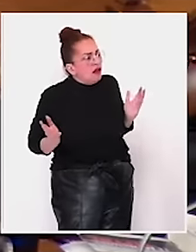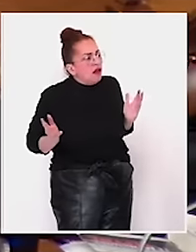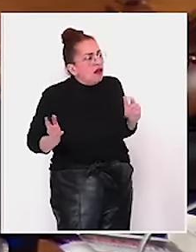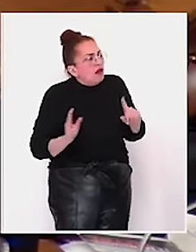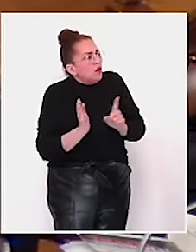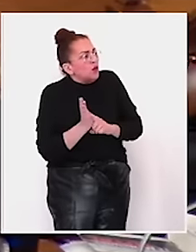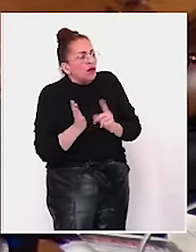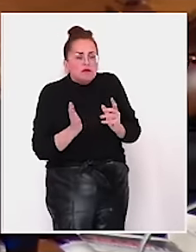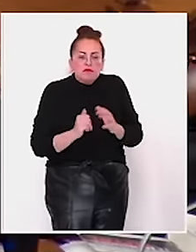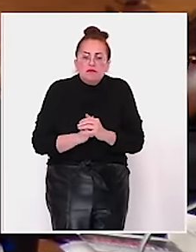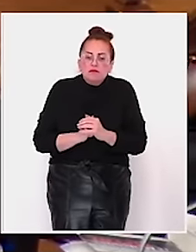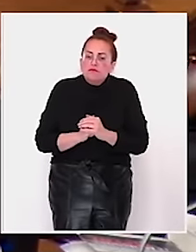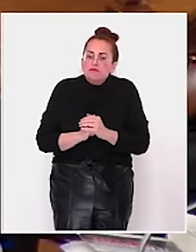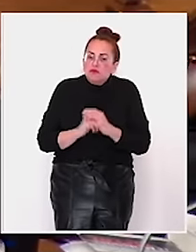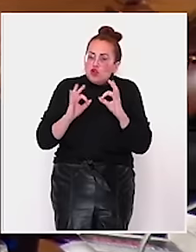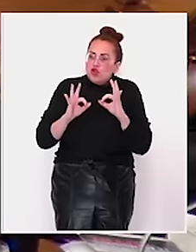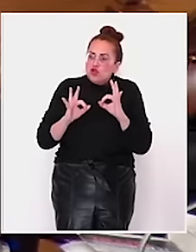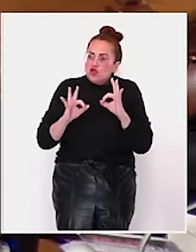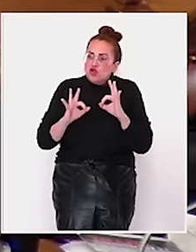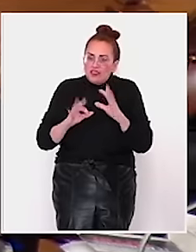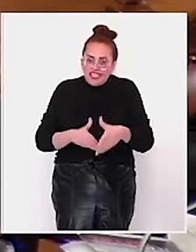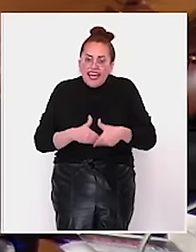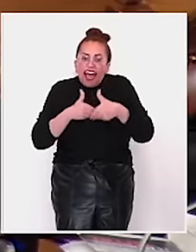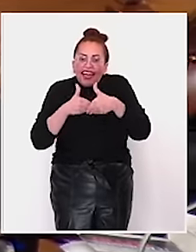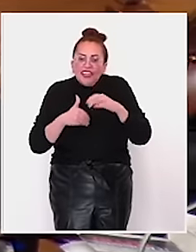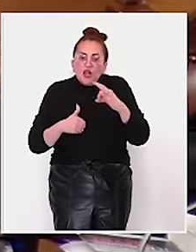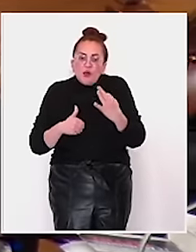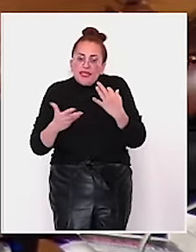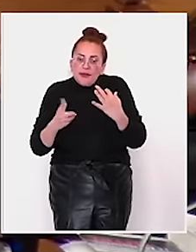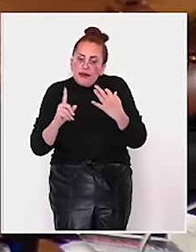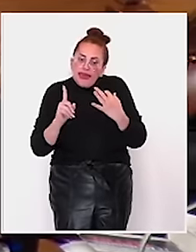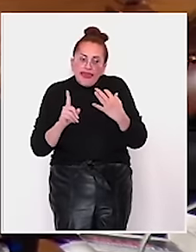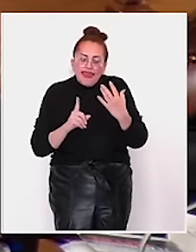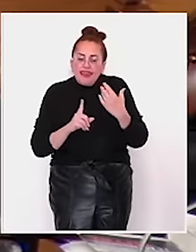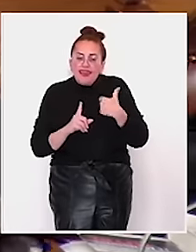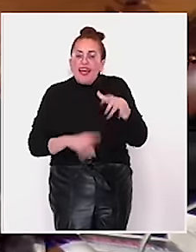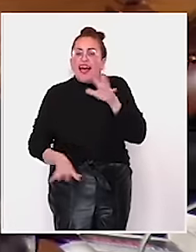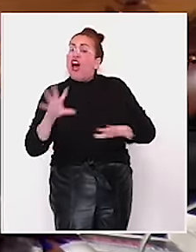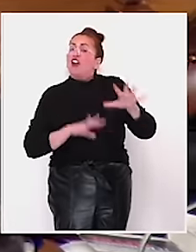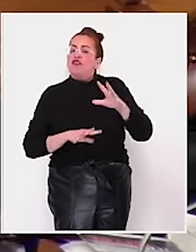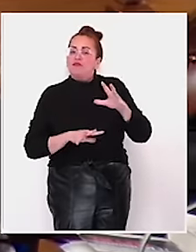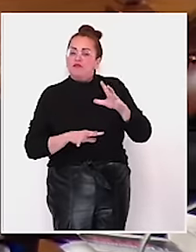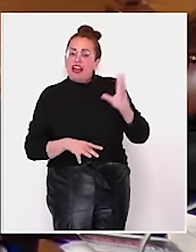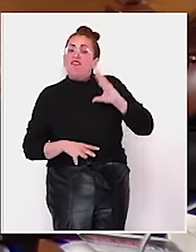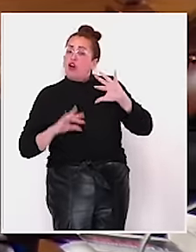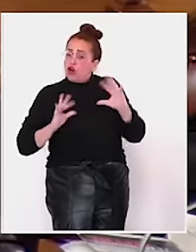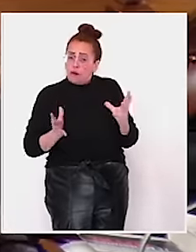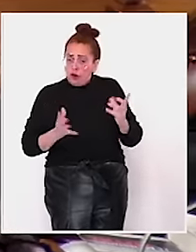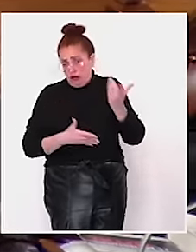Comment dire, ça rend service, oui, mais justement, mais le problème que ça pose, c'est que ça remplace des emplois qui existaient d'autres manières avant. Et si, non. C'est parce